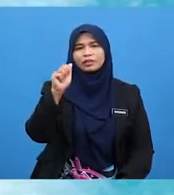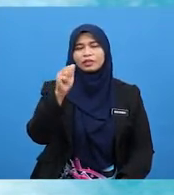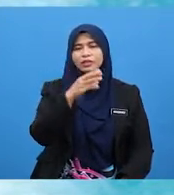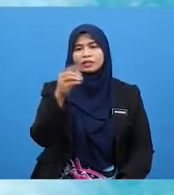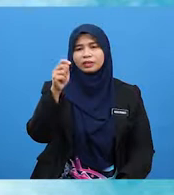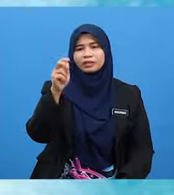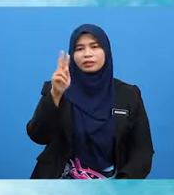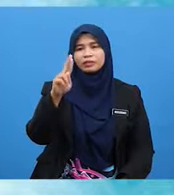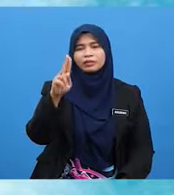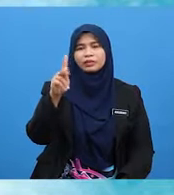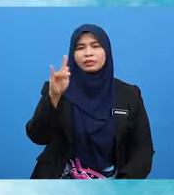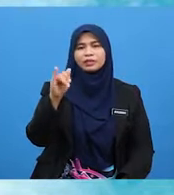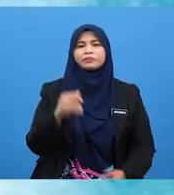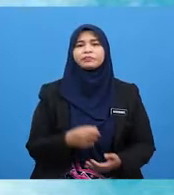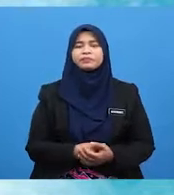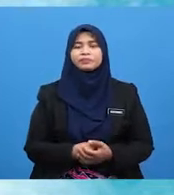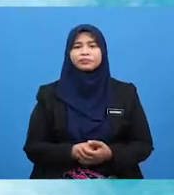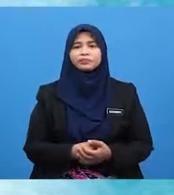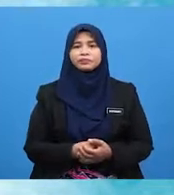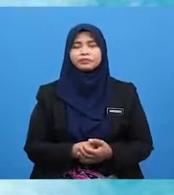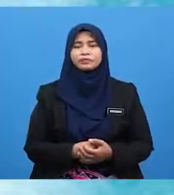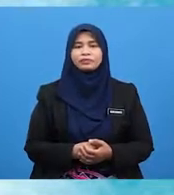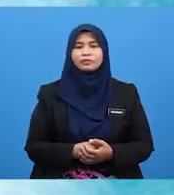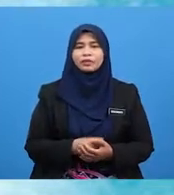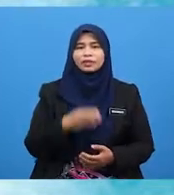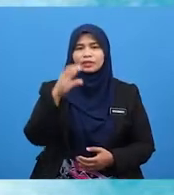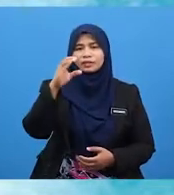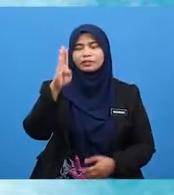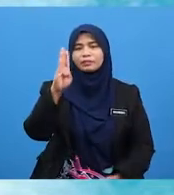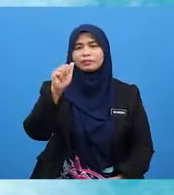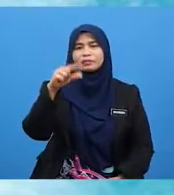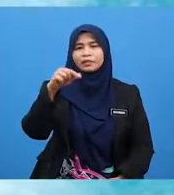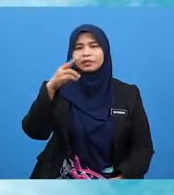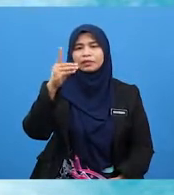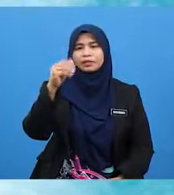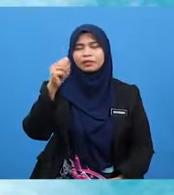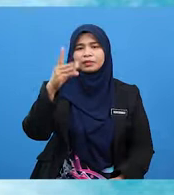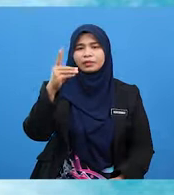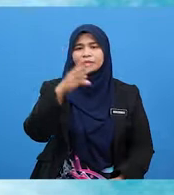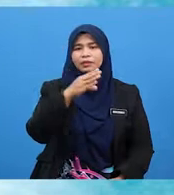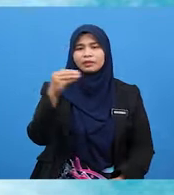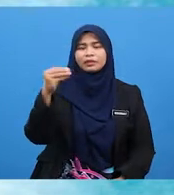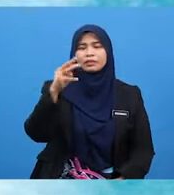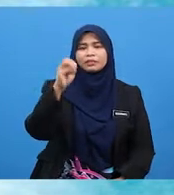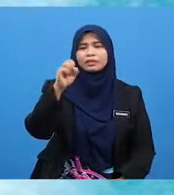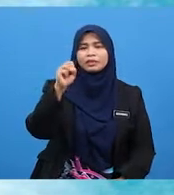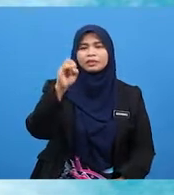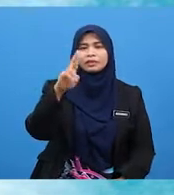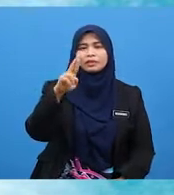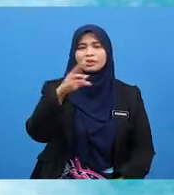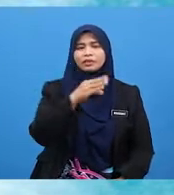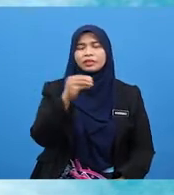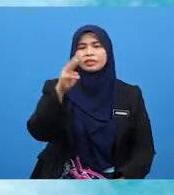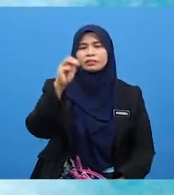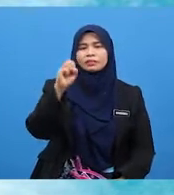D. Mesir dan Eropah. Ingat lagi apa yang kita telah pelajari sebentar tadi?